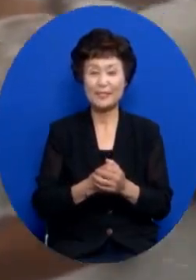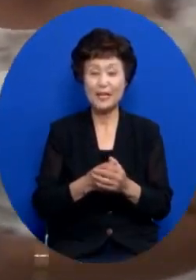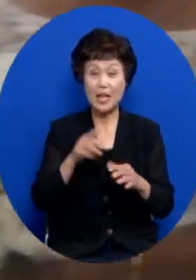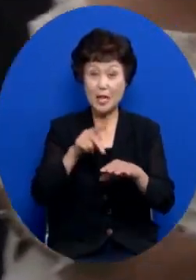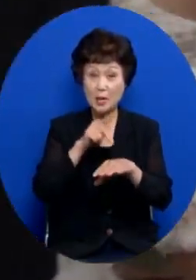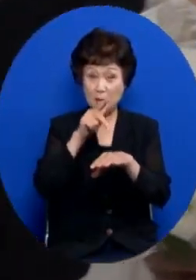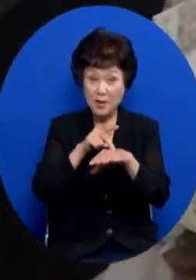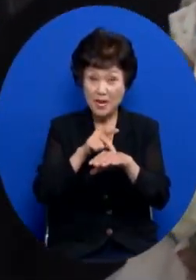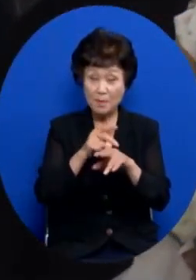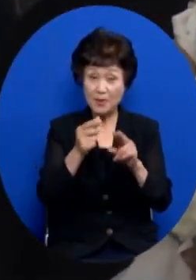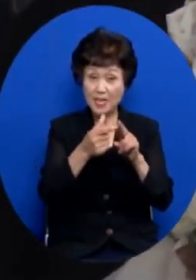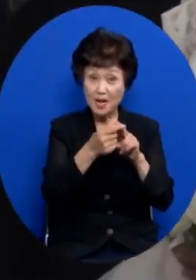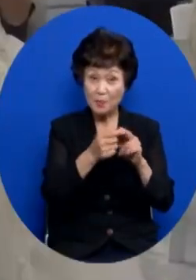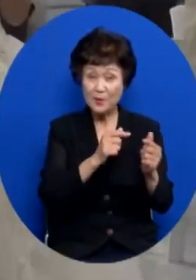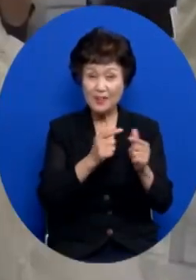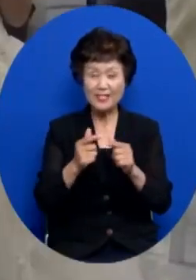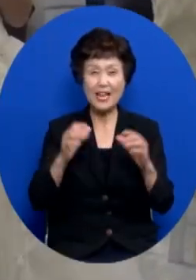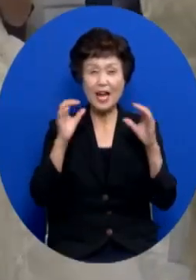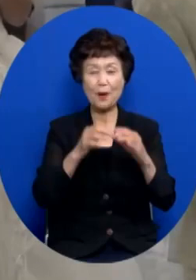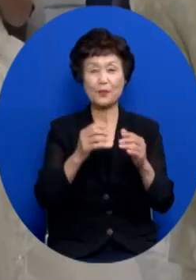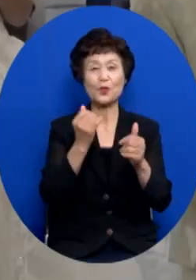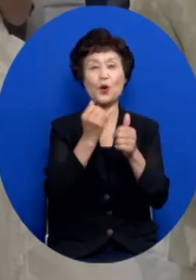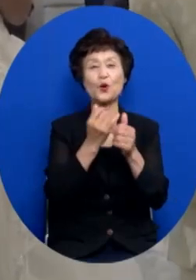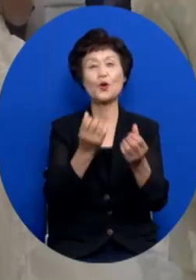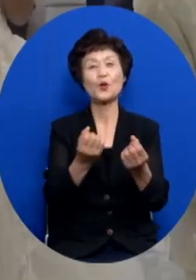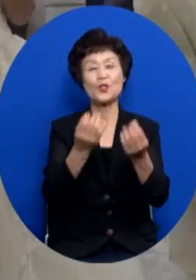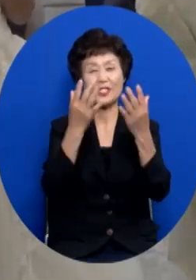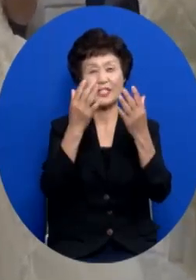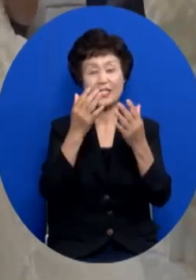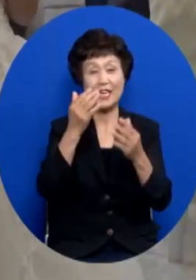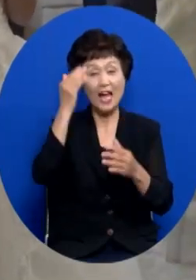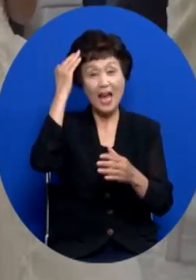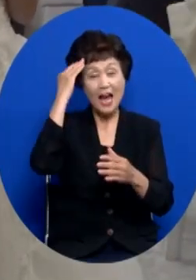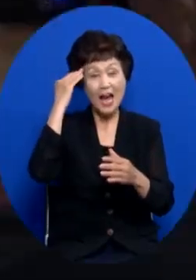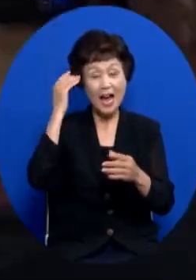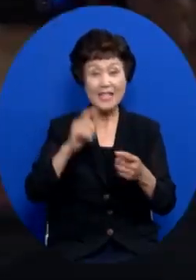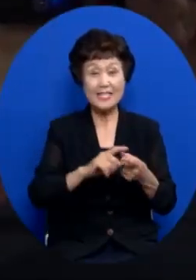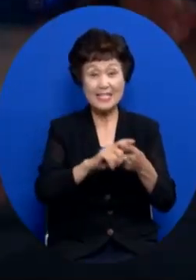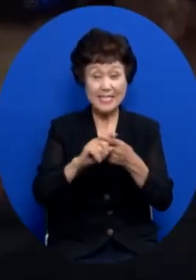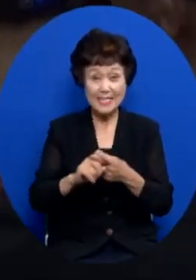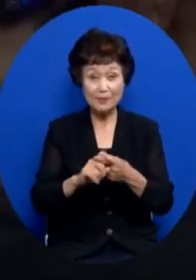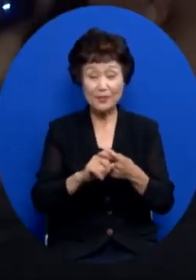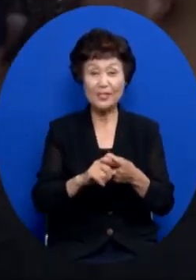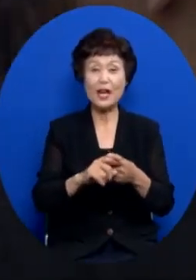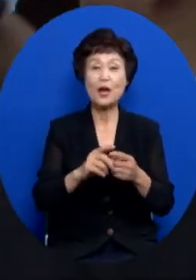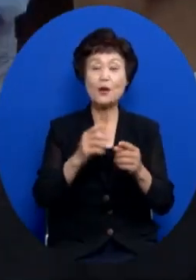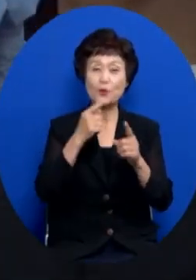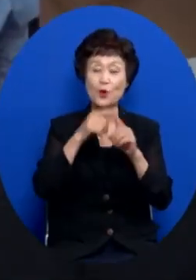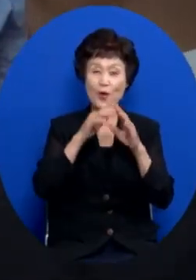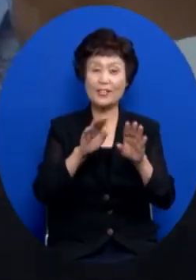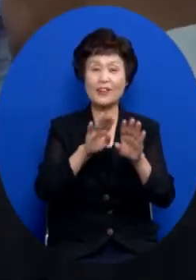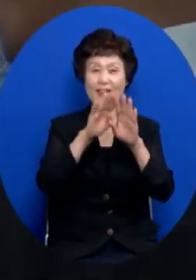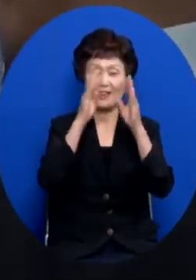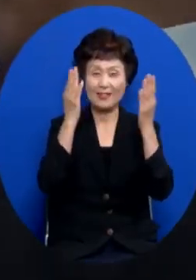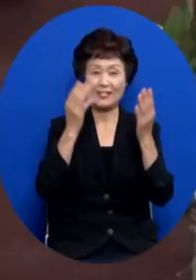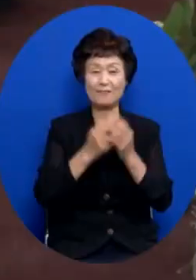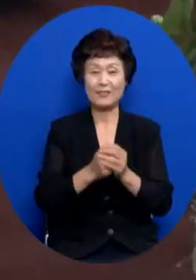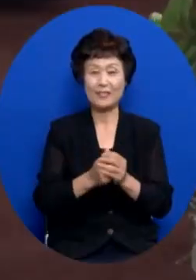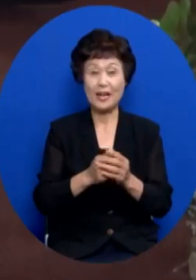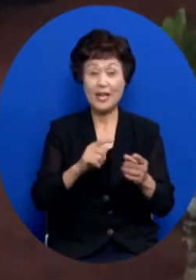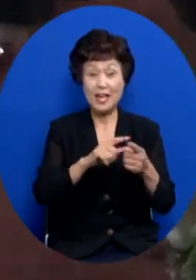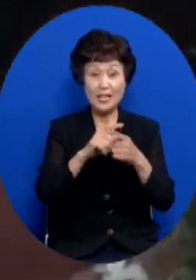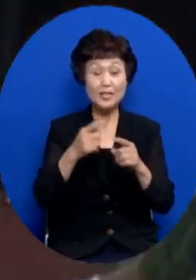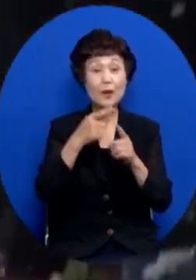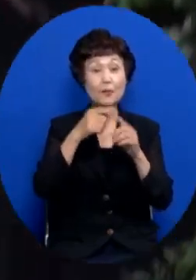필리핀 커플들의 합동 결혼식이 마닐라 한인연합교회에서 열렸습니다. 지난 2014년 처음 시작된 마닐라